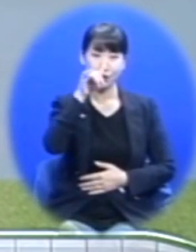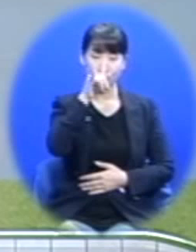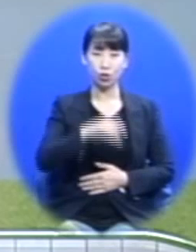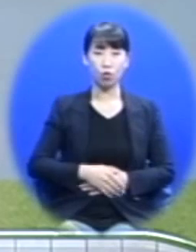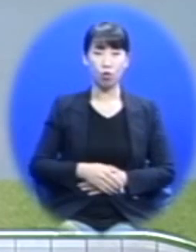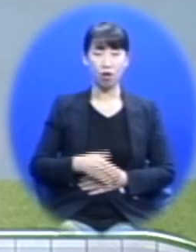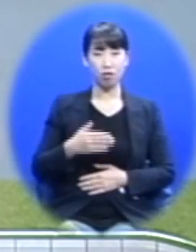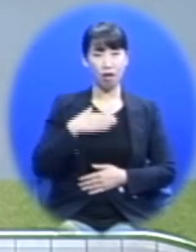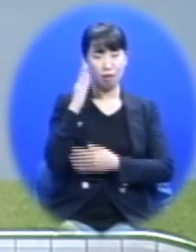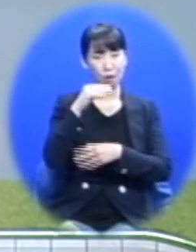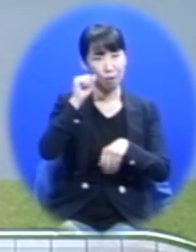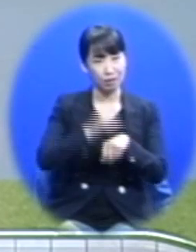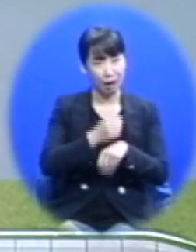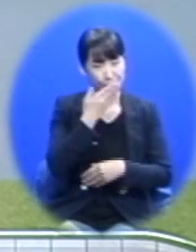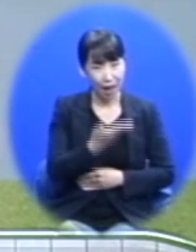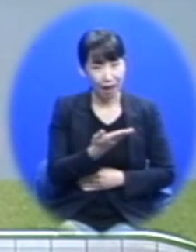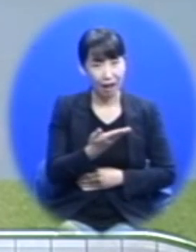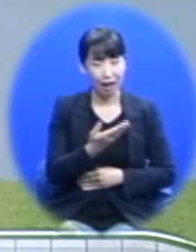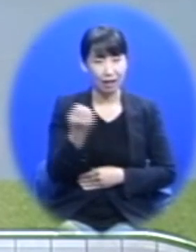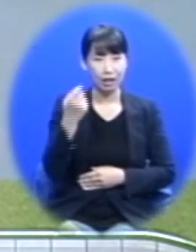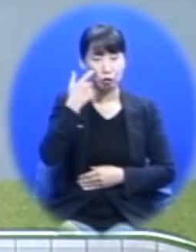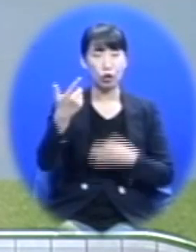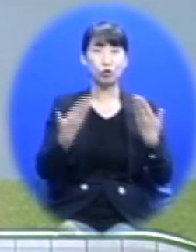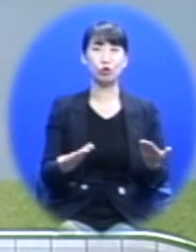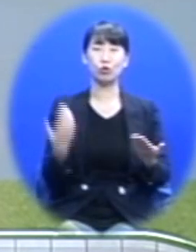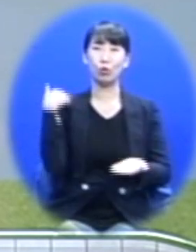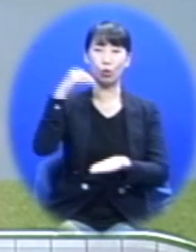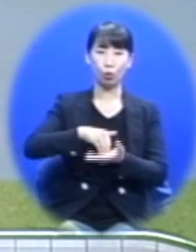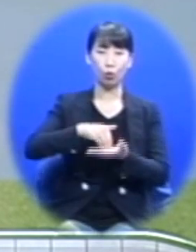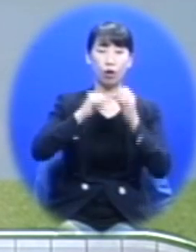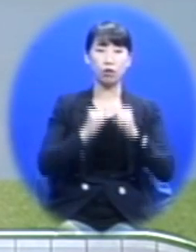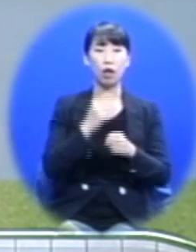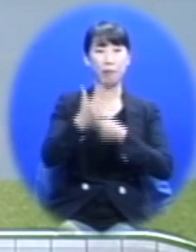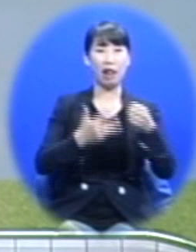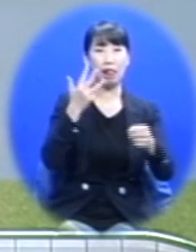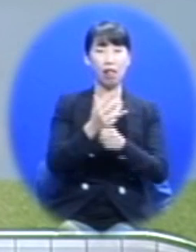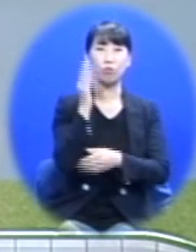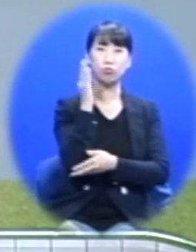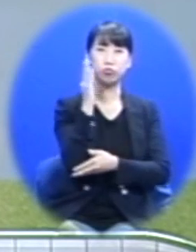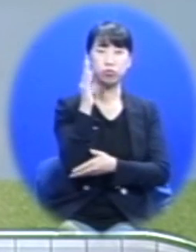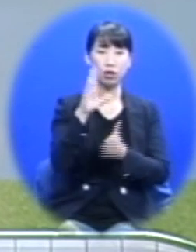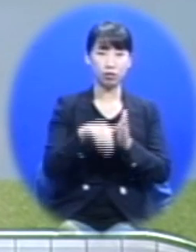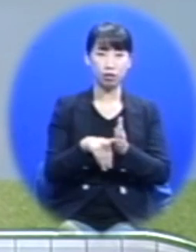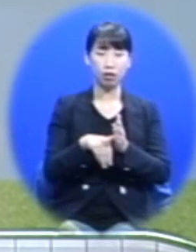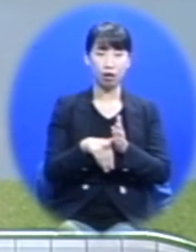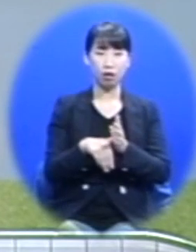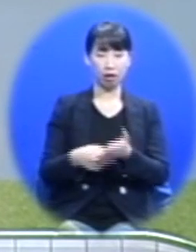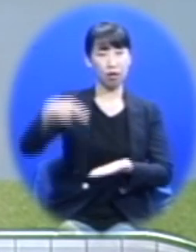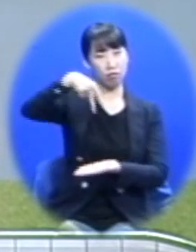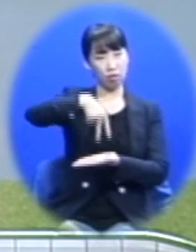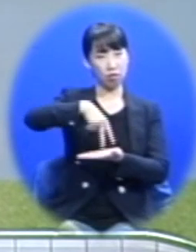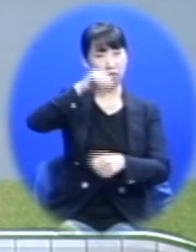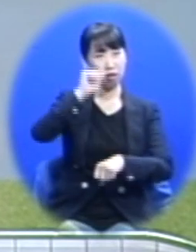나는 잘할 수 있을까? 내가 다시 돌아갔을 때, 다시 남은 8년을 내가 목회할 때, 또 이렇게 설교 단위에 섰을 때